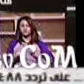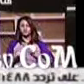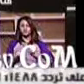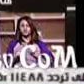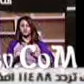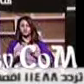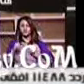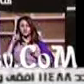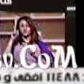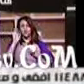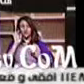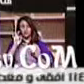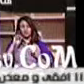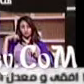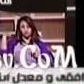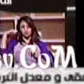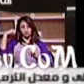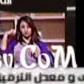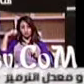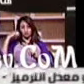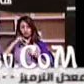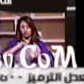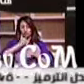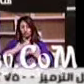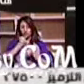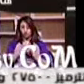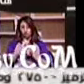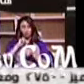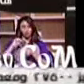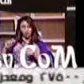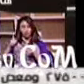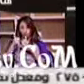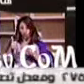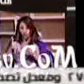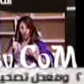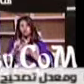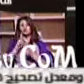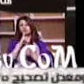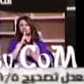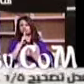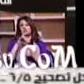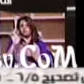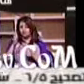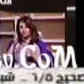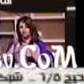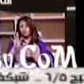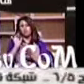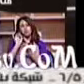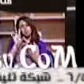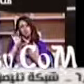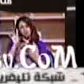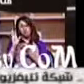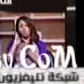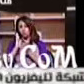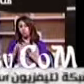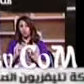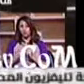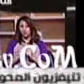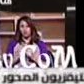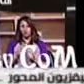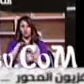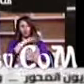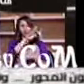اسقاط هيبه قرارات رئيس الجمهوريه هذا ما ارفضه تماما لكن في حاله الاقصر لا انا شايف سبب موضوعي شايف ناس